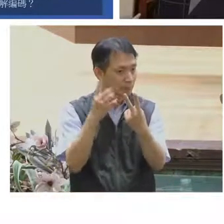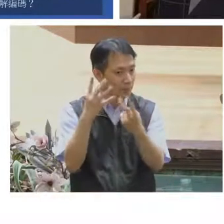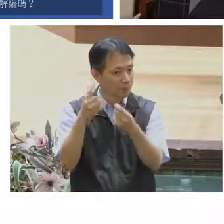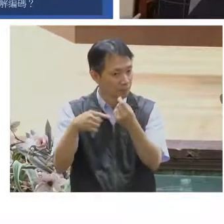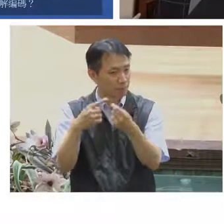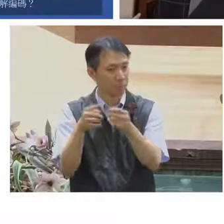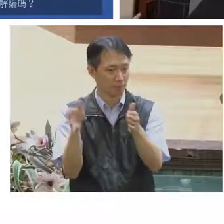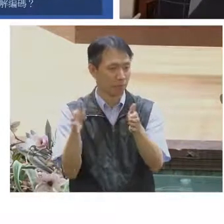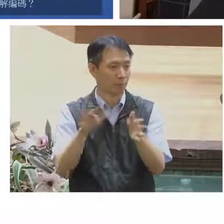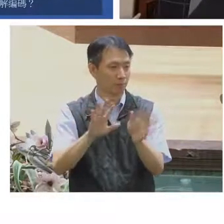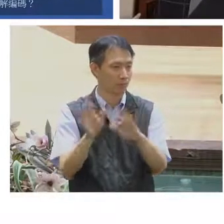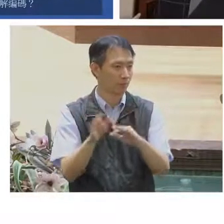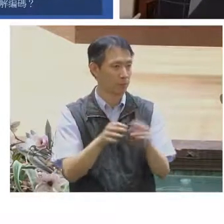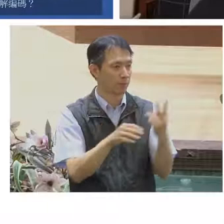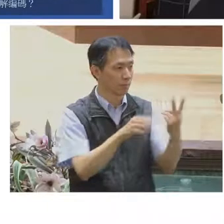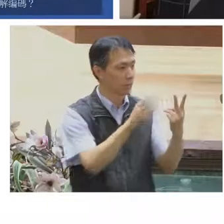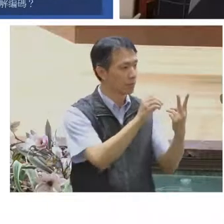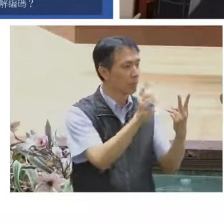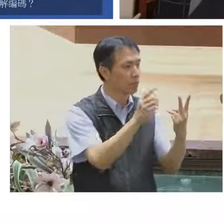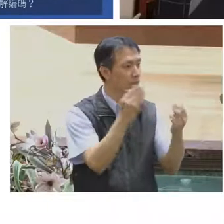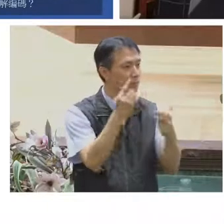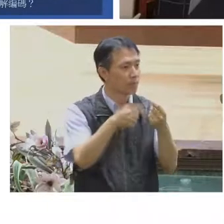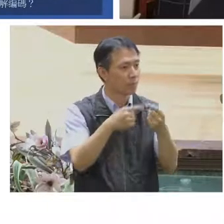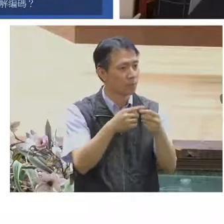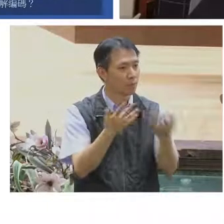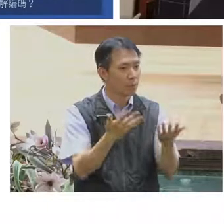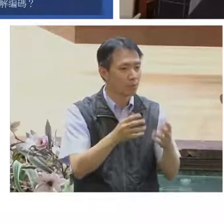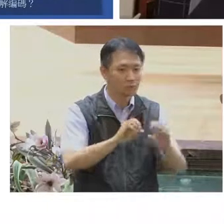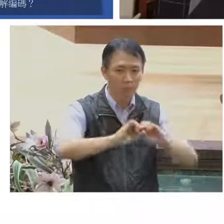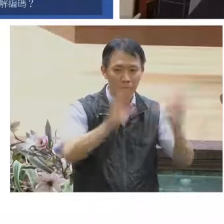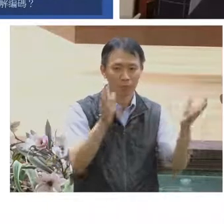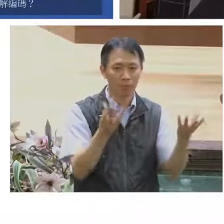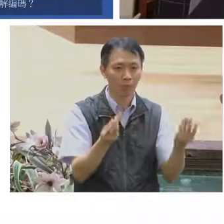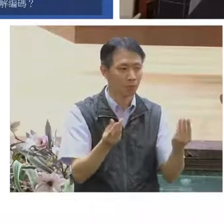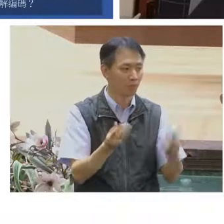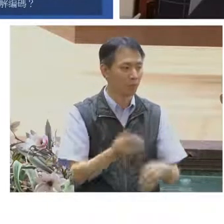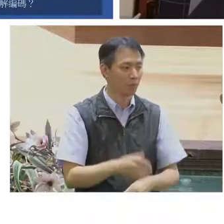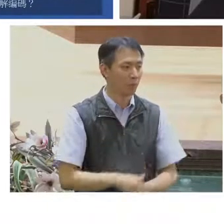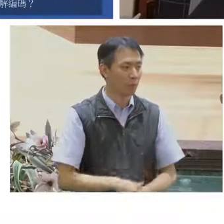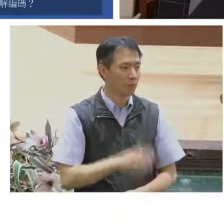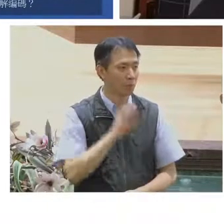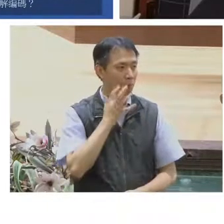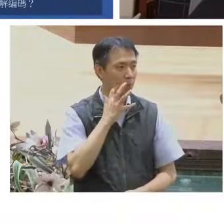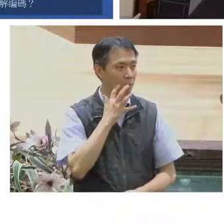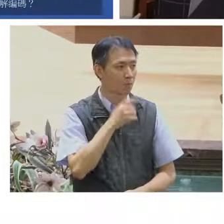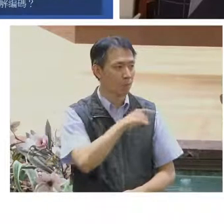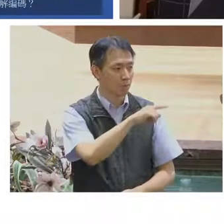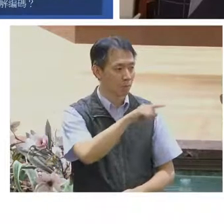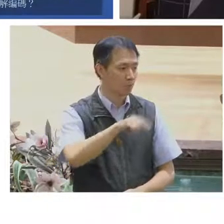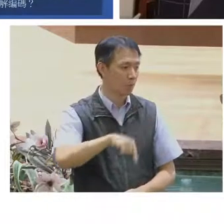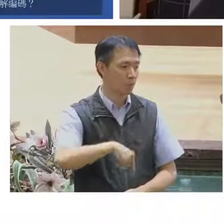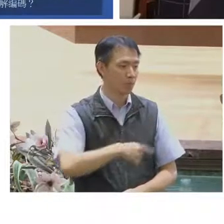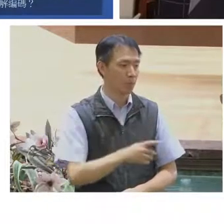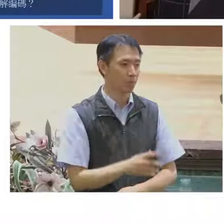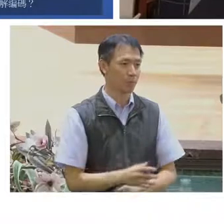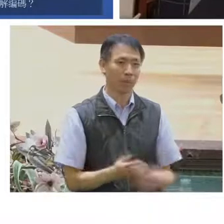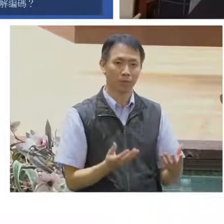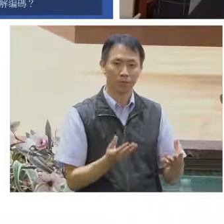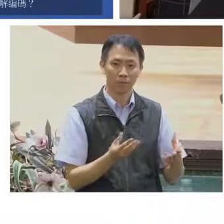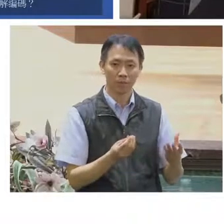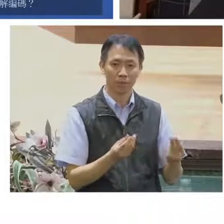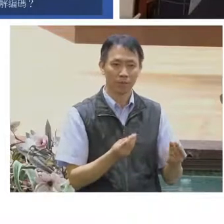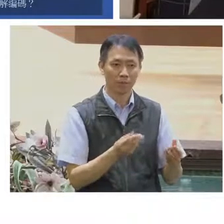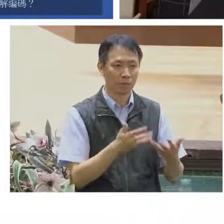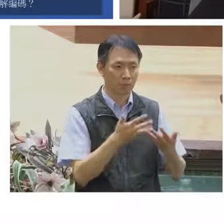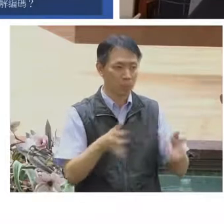2019年为什么没有了？因为都是这样说，因为澳门的公民社会就是很弱，你就是没有